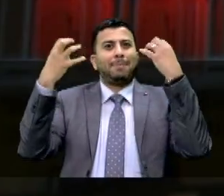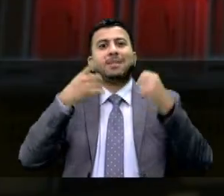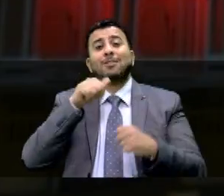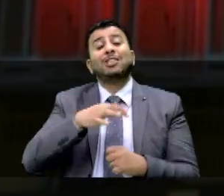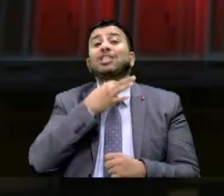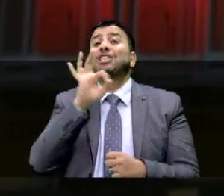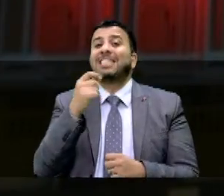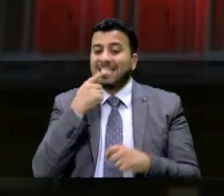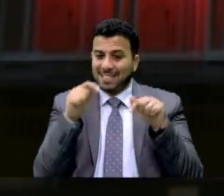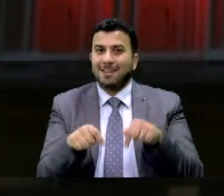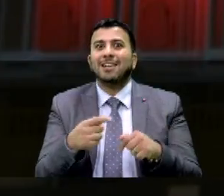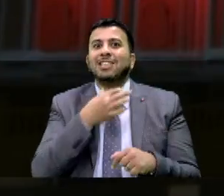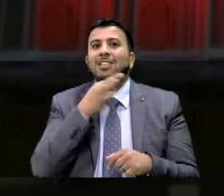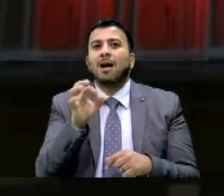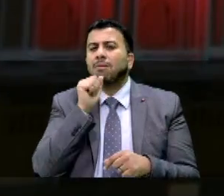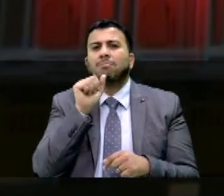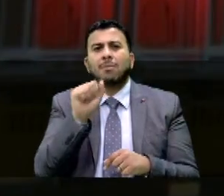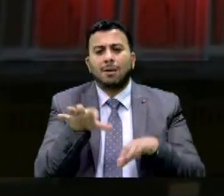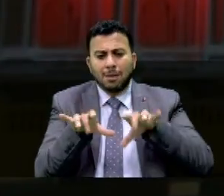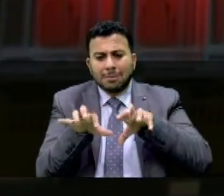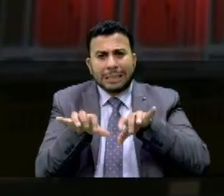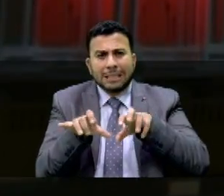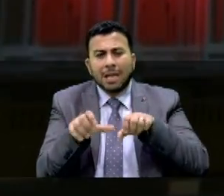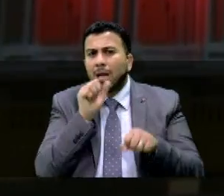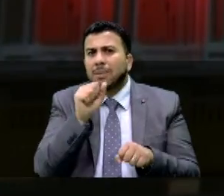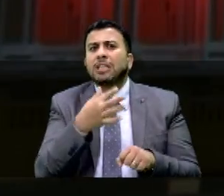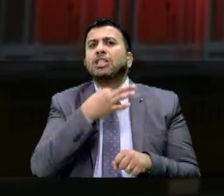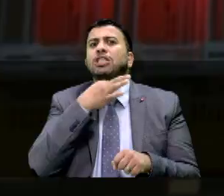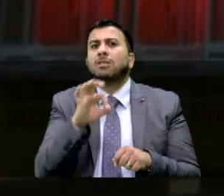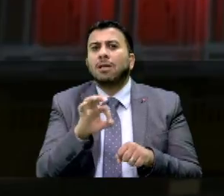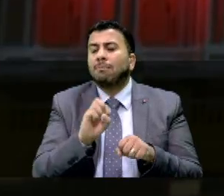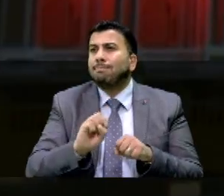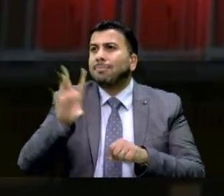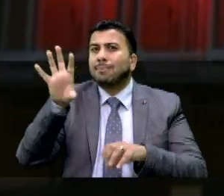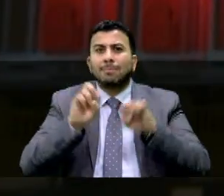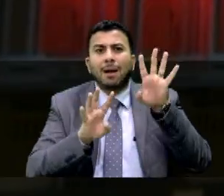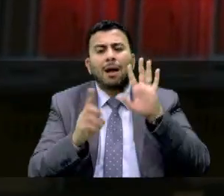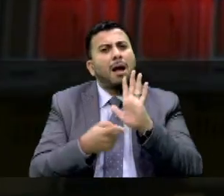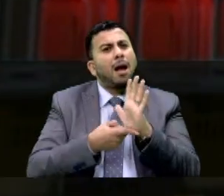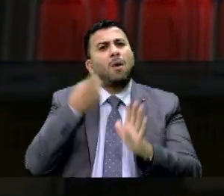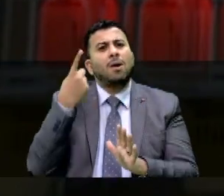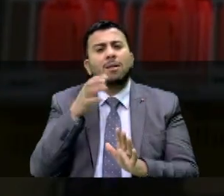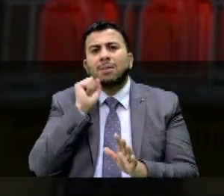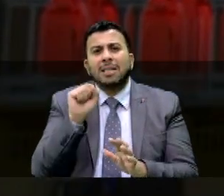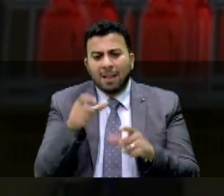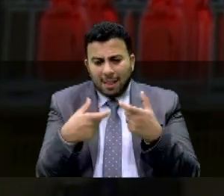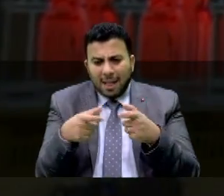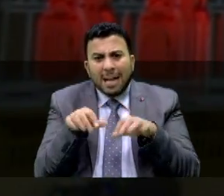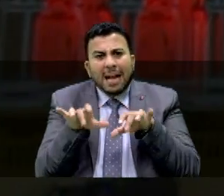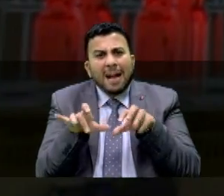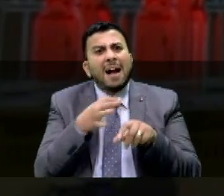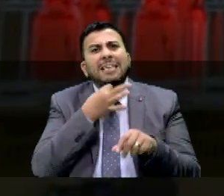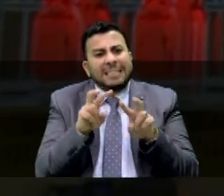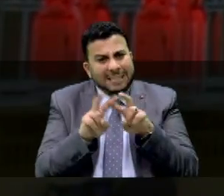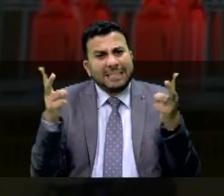السنة، وبالإضافة إلى استخدام تقنية لأول مرة نستخدمها في تاريخ مهرجان أضواء الشارقة، وهي تقنية حديثة وجديدة،